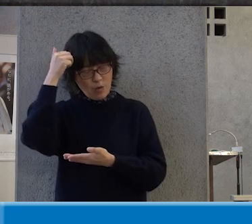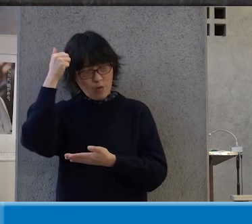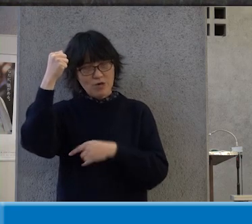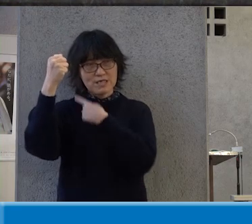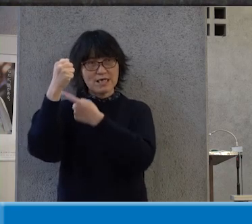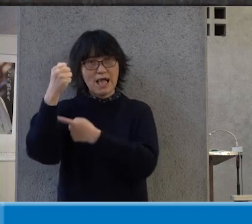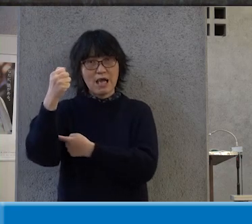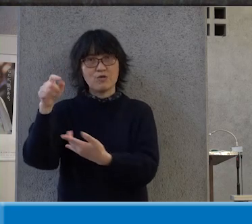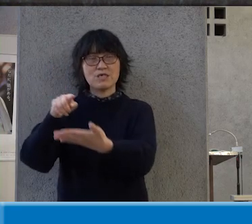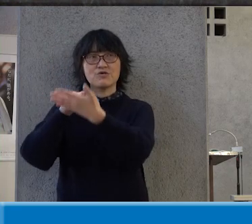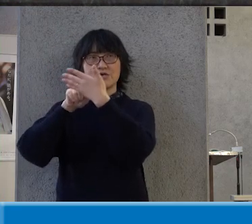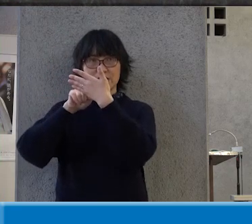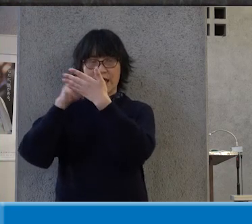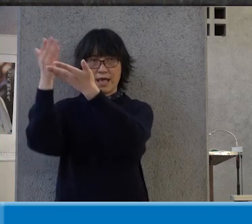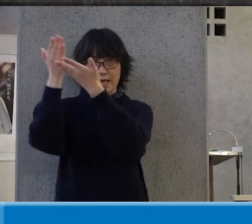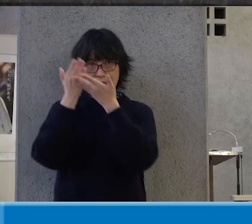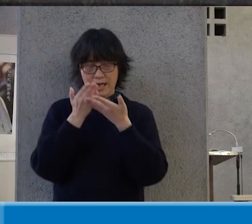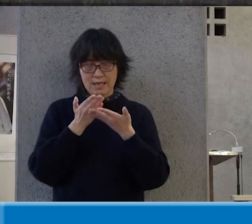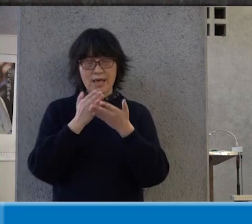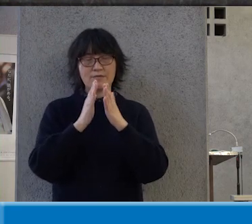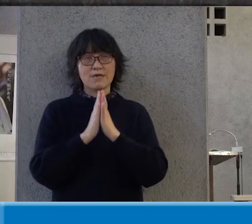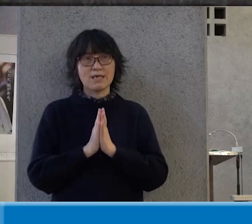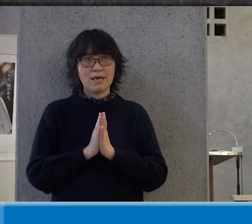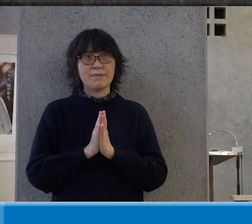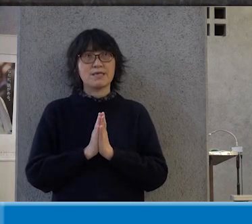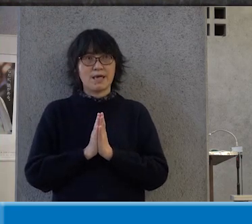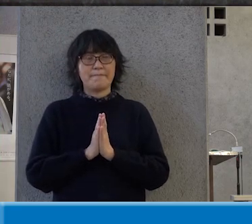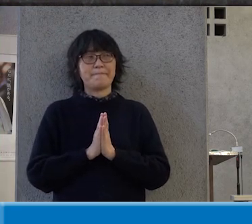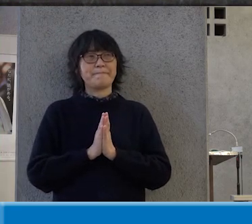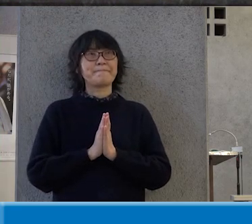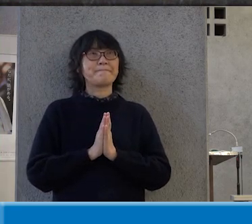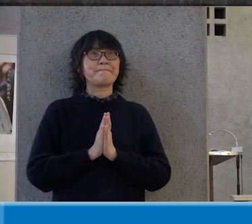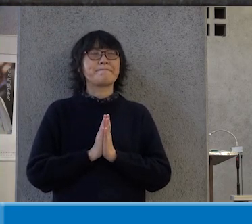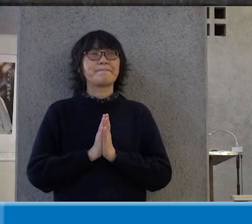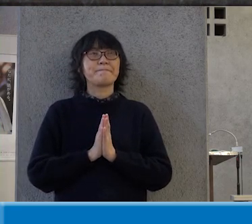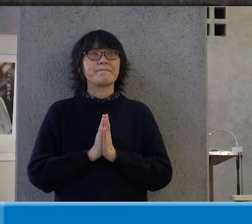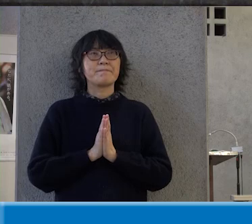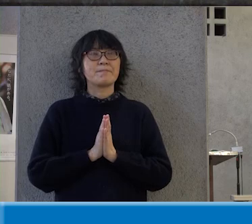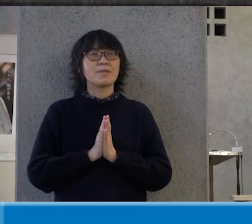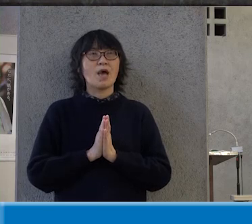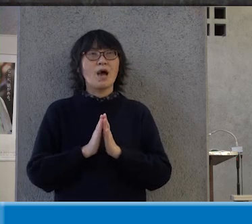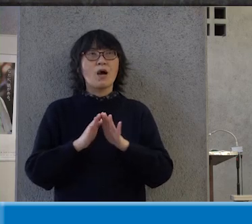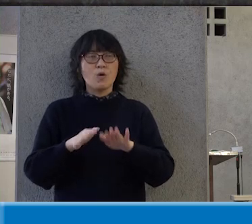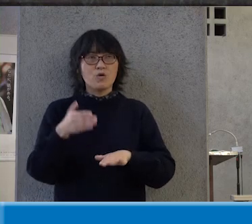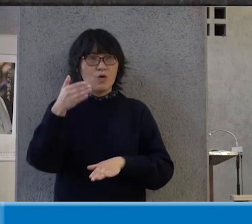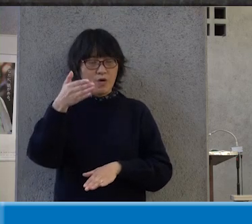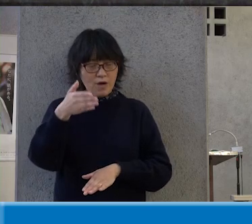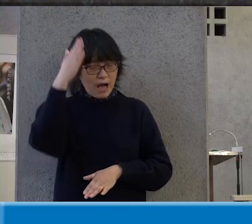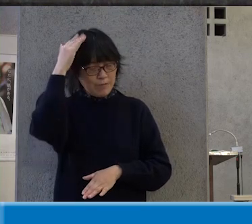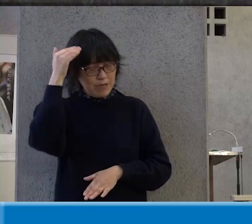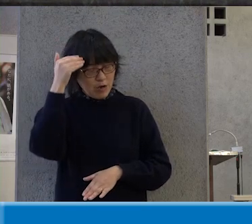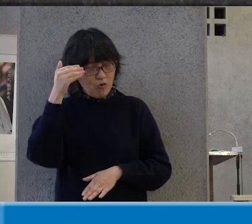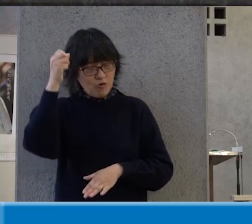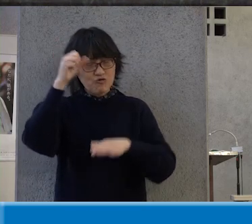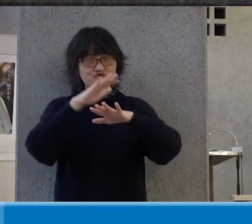の印として与えてくださいました。この油を祝福